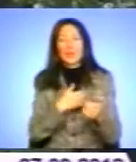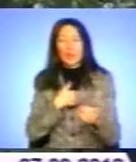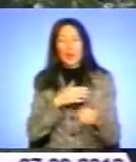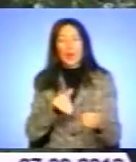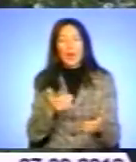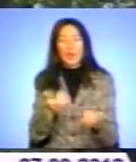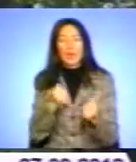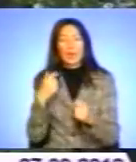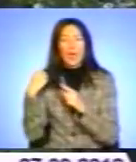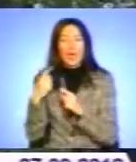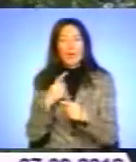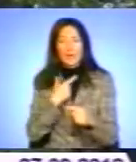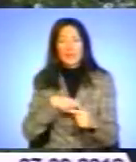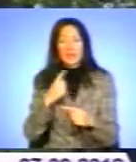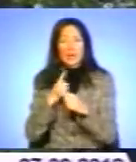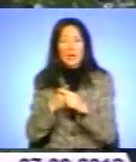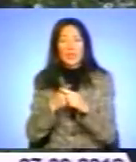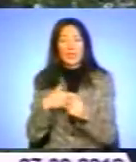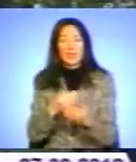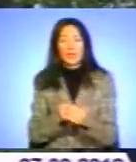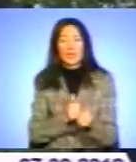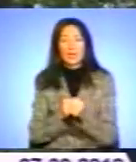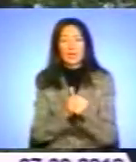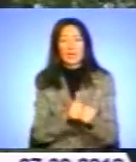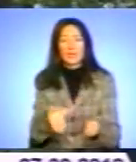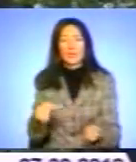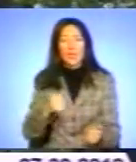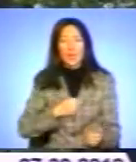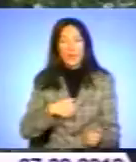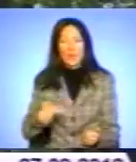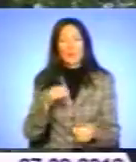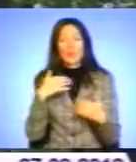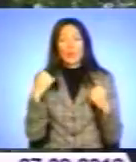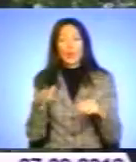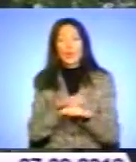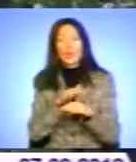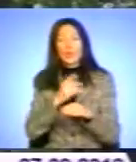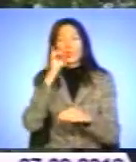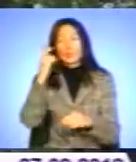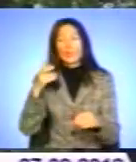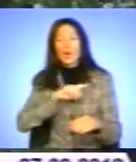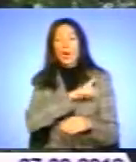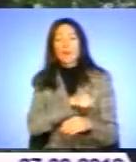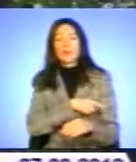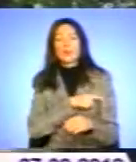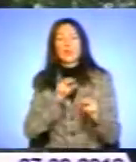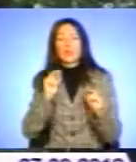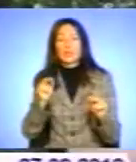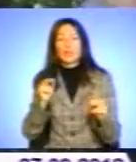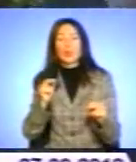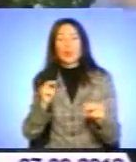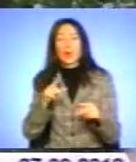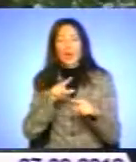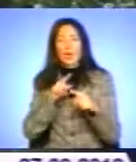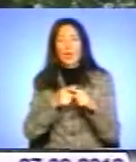йде слідом за мною. Амінь. Усім здоров'я, ласки Господньої, і нехай сила чесного животворчого Христа береже